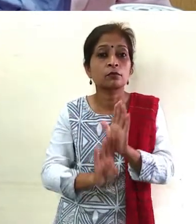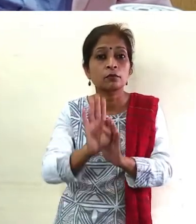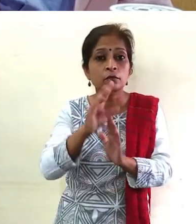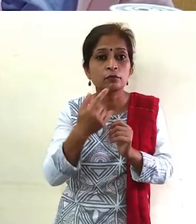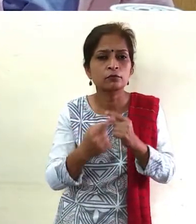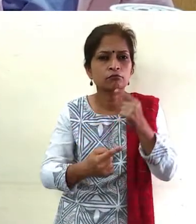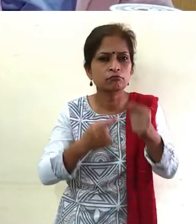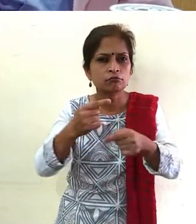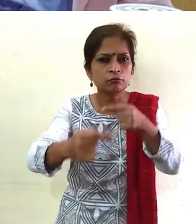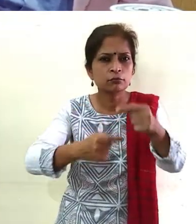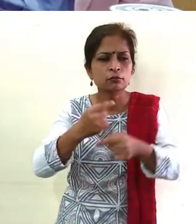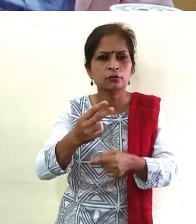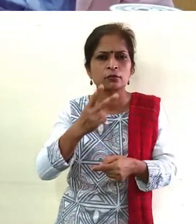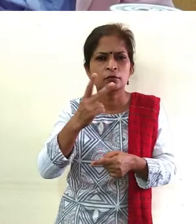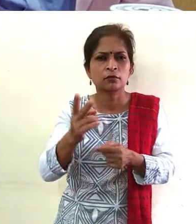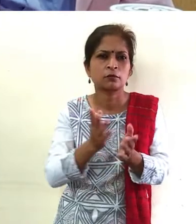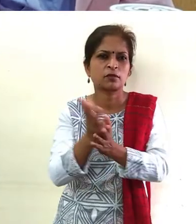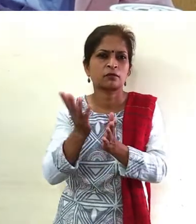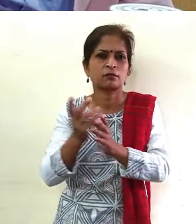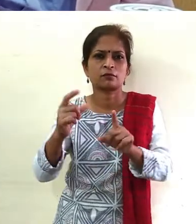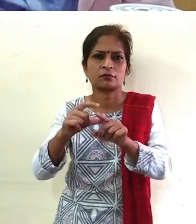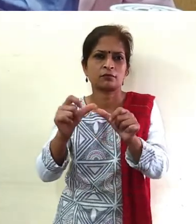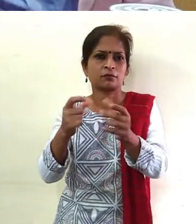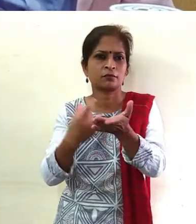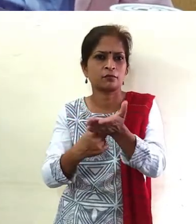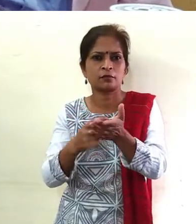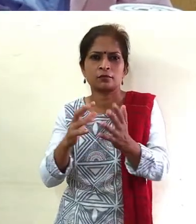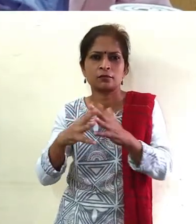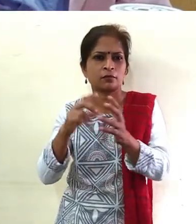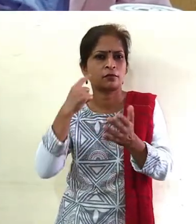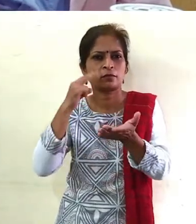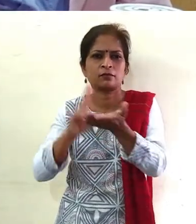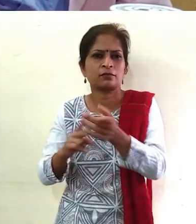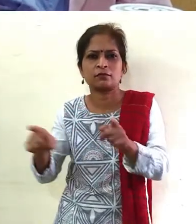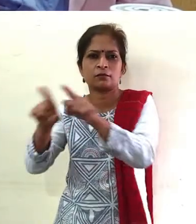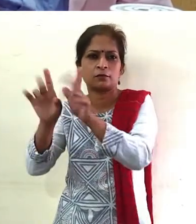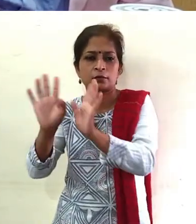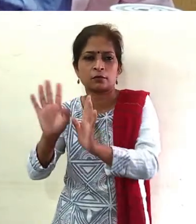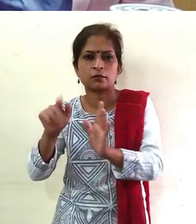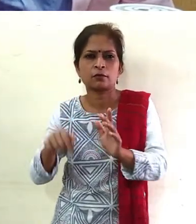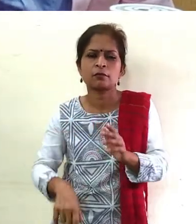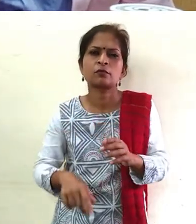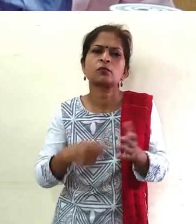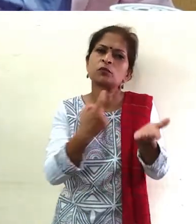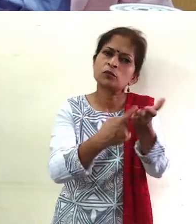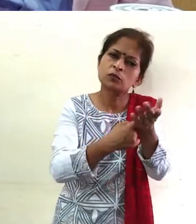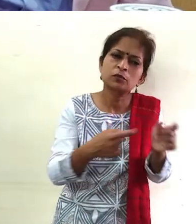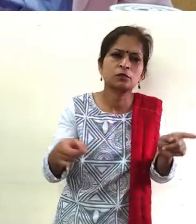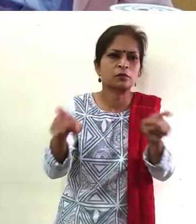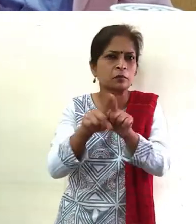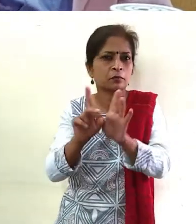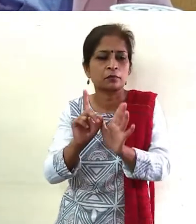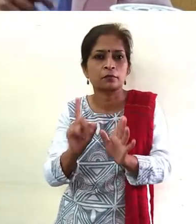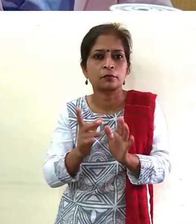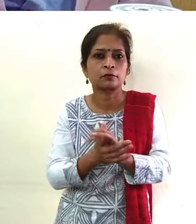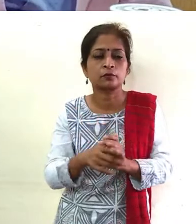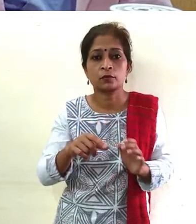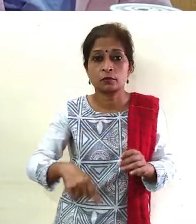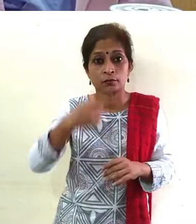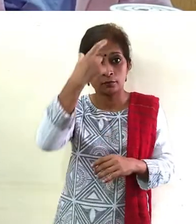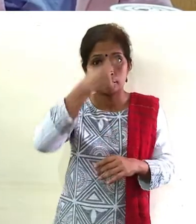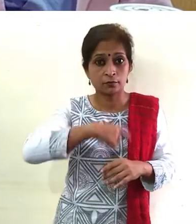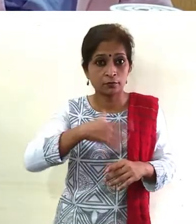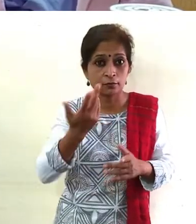को देखने का तरीका हमारा डार्विनियन नहीं है, हालांकि सिद्धांत लगभग वही है। हमारा जो ढांचा है वो इस तरह का कुछ है कि